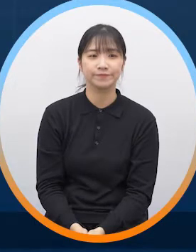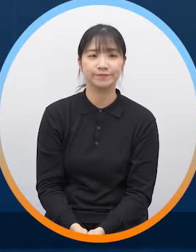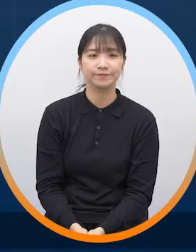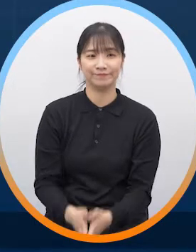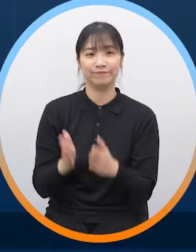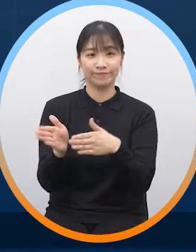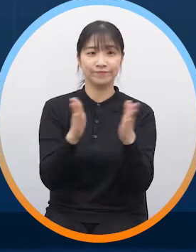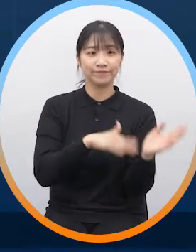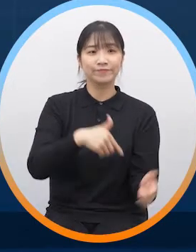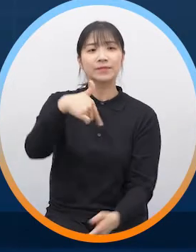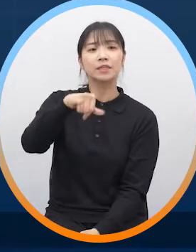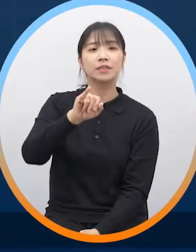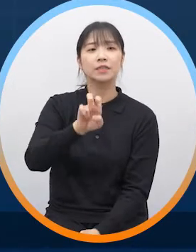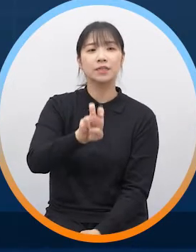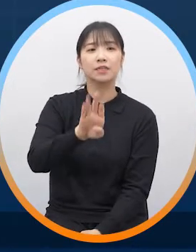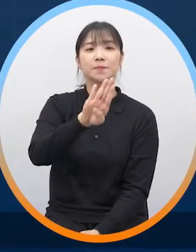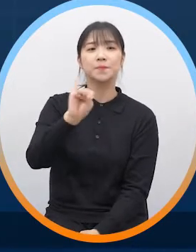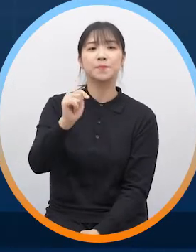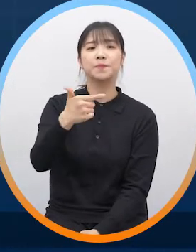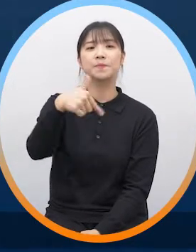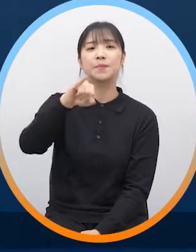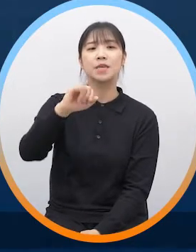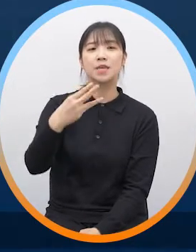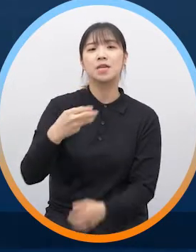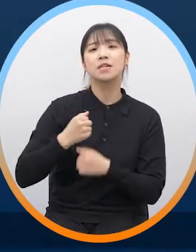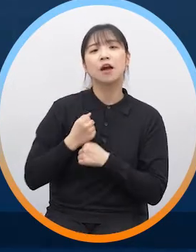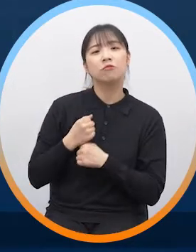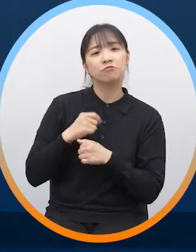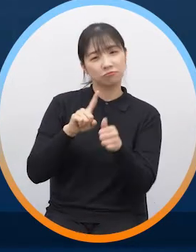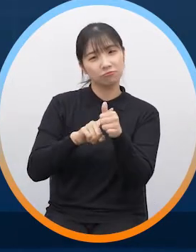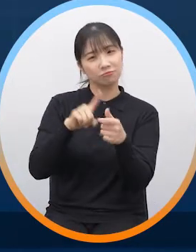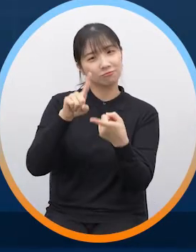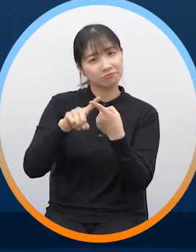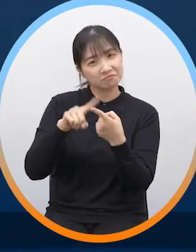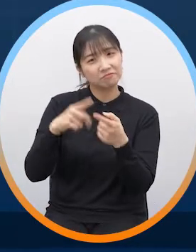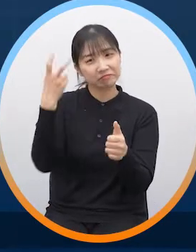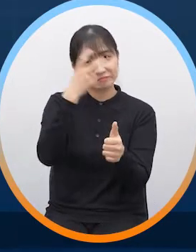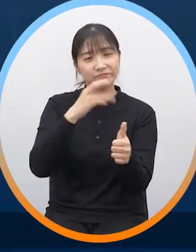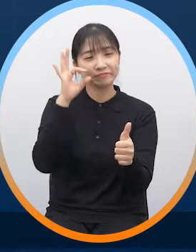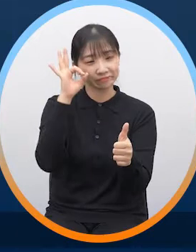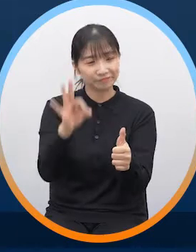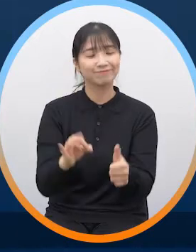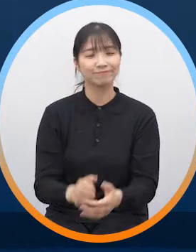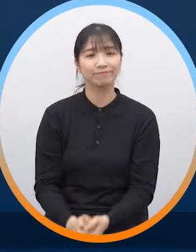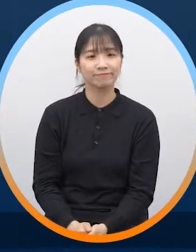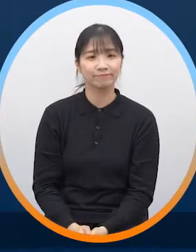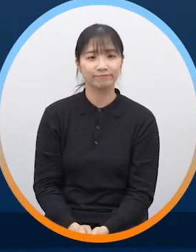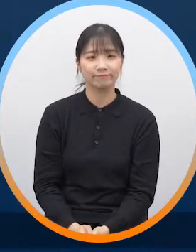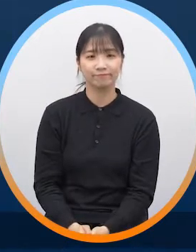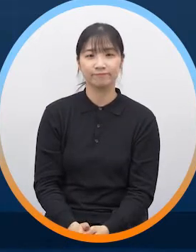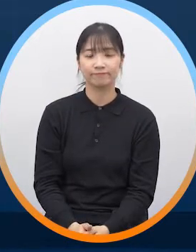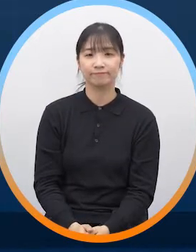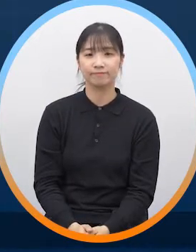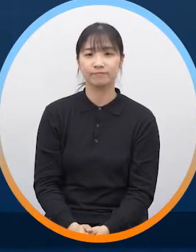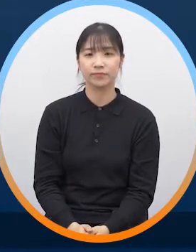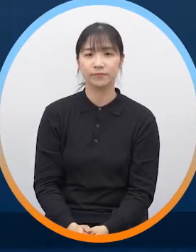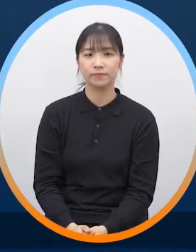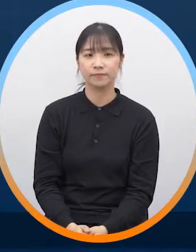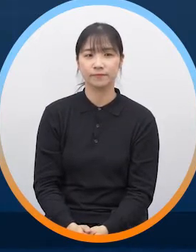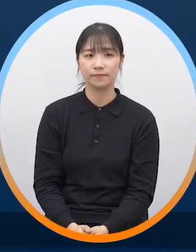자, 그러면 김빙길 장군에 대해서 한번 알아보겠습니다.